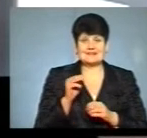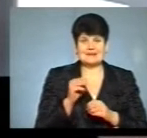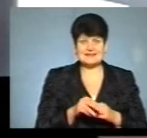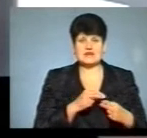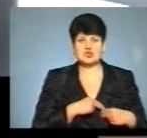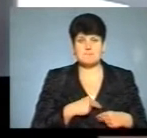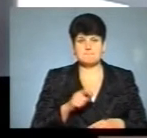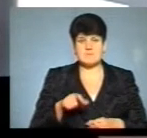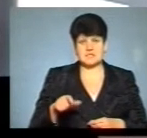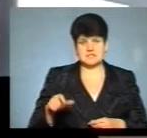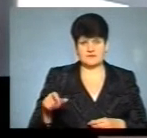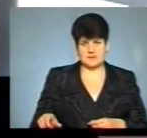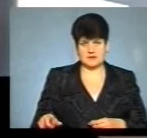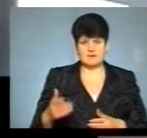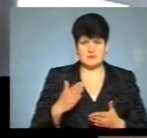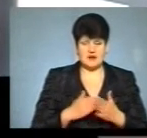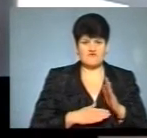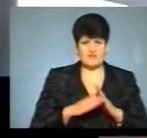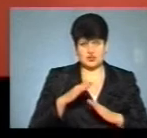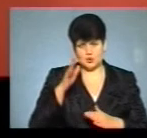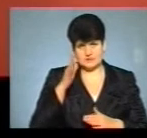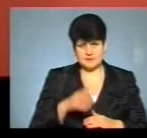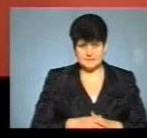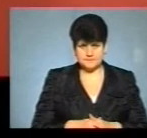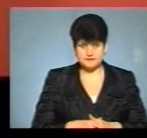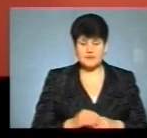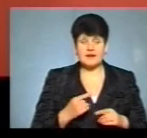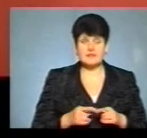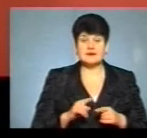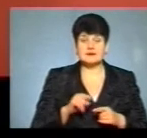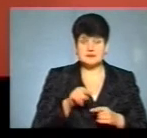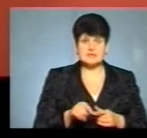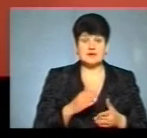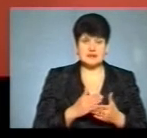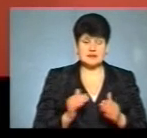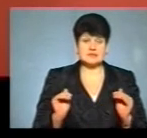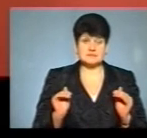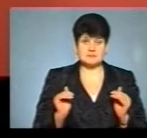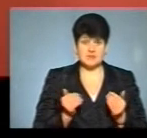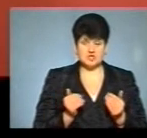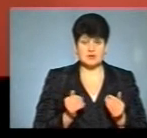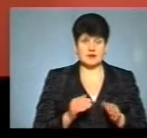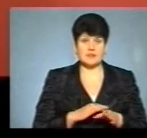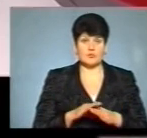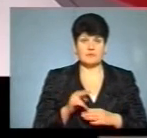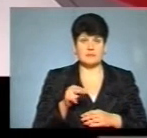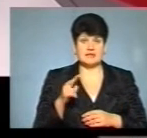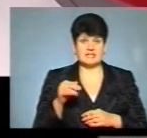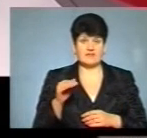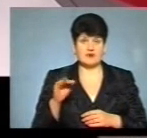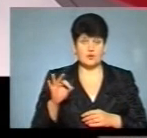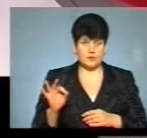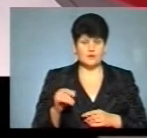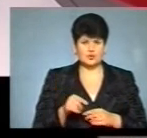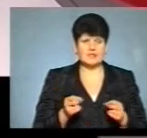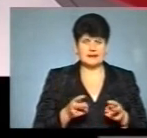працівників. Працівників, які мають вищі освіти. Власне, зменшення ПДФО. Але це, власне, зменшення наповнення з ПДФО. Так, тому тут